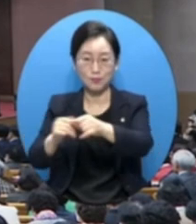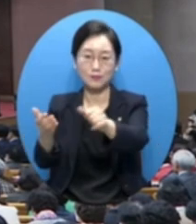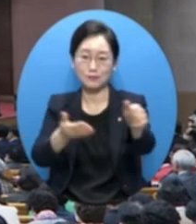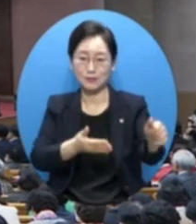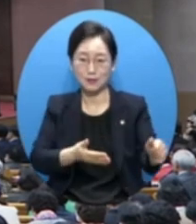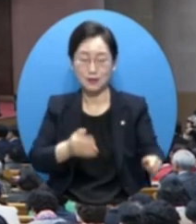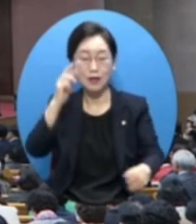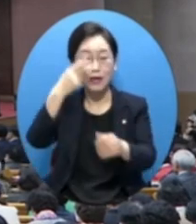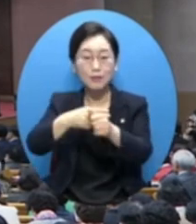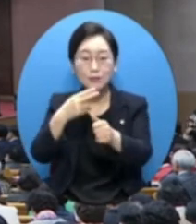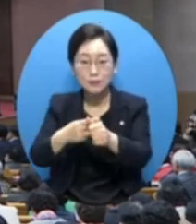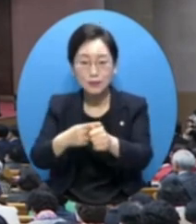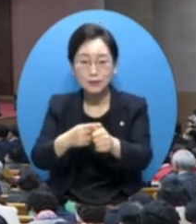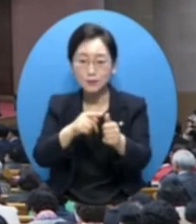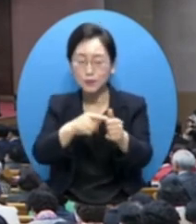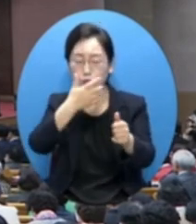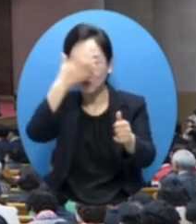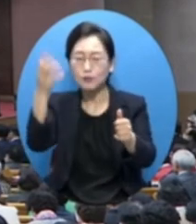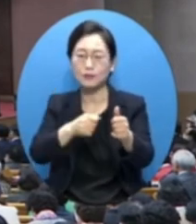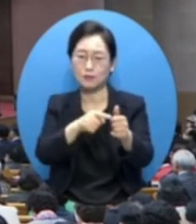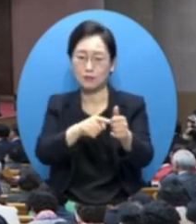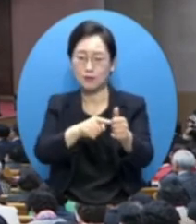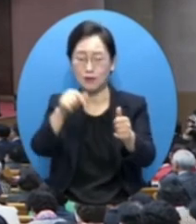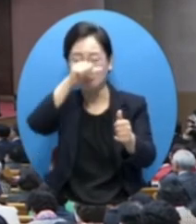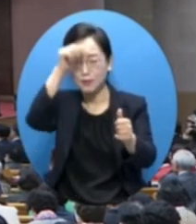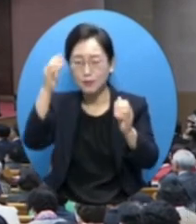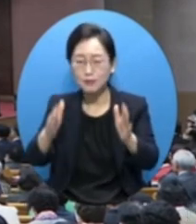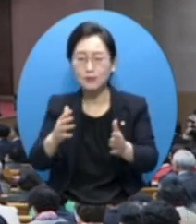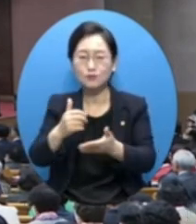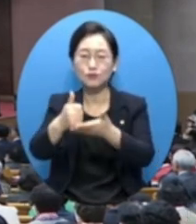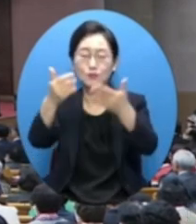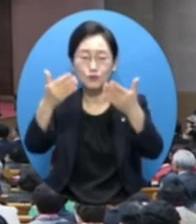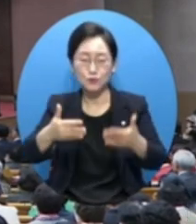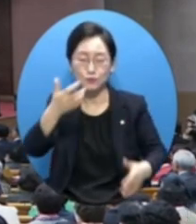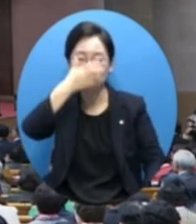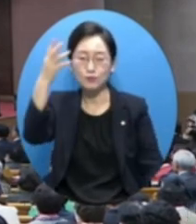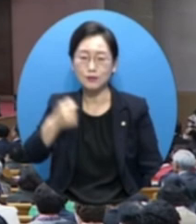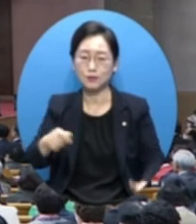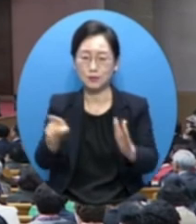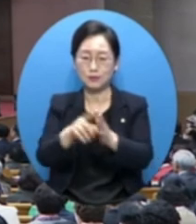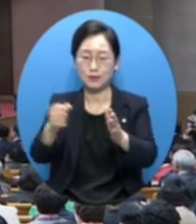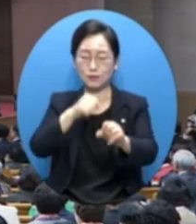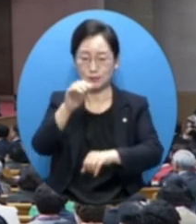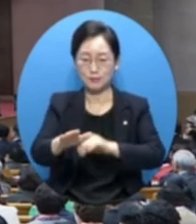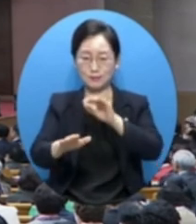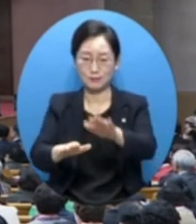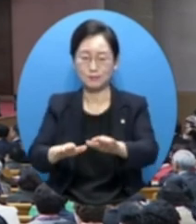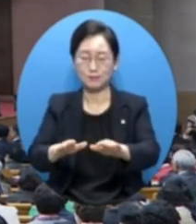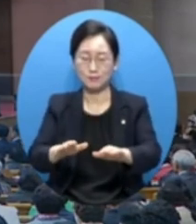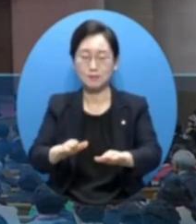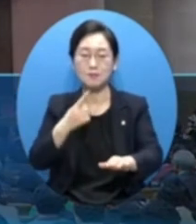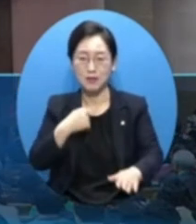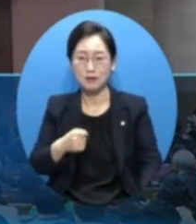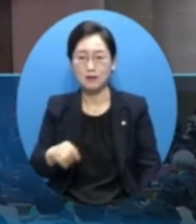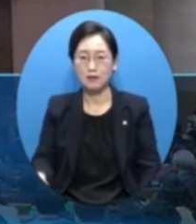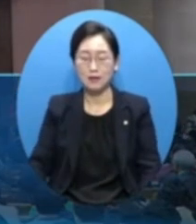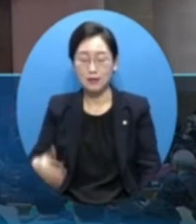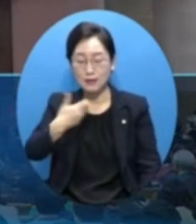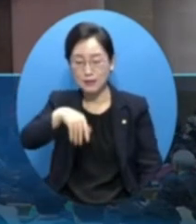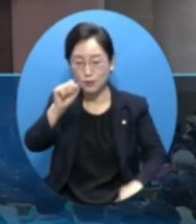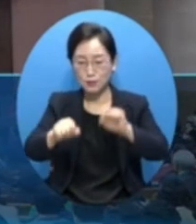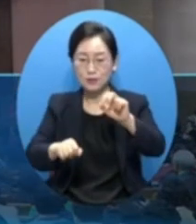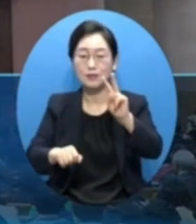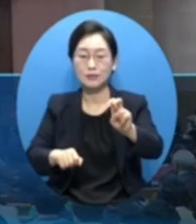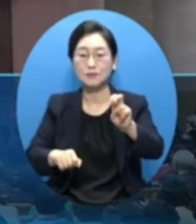바울은 꿈꾸는 사람이었습니다. 그는 한평생 주님의 주신 꿈을 가지고 믿음으로 전쟁에 나갔습니다. 사도행전 20장